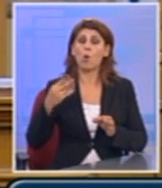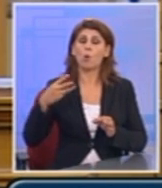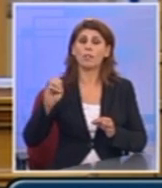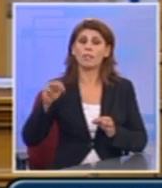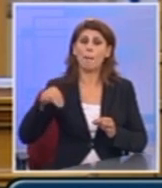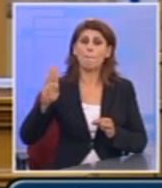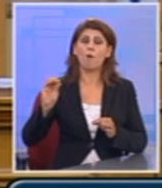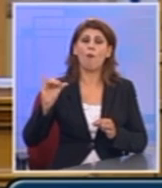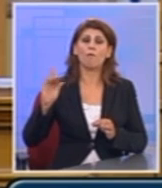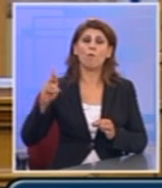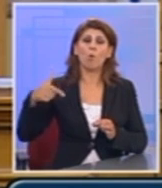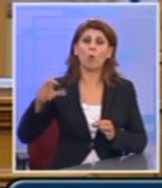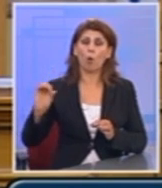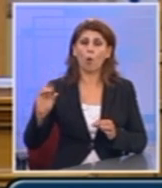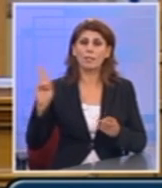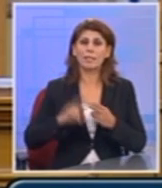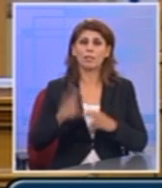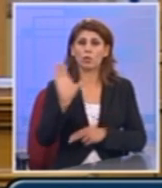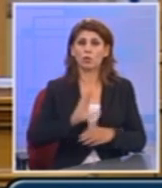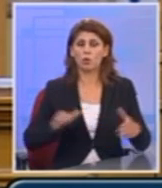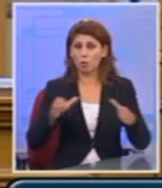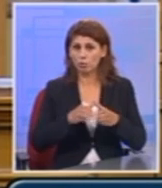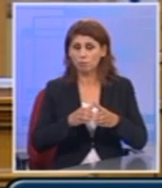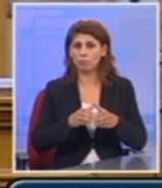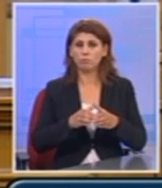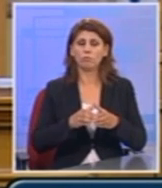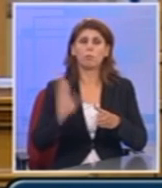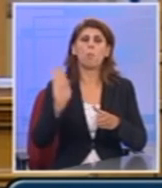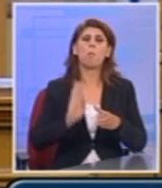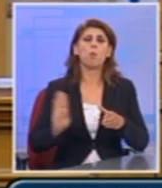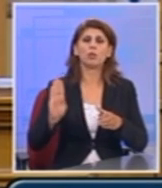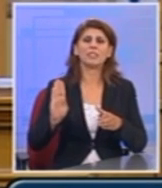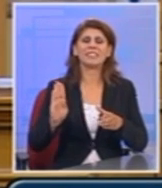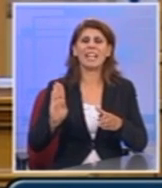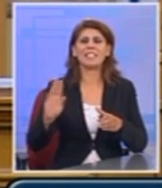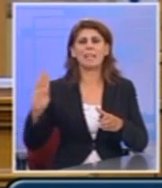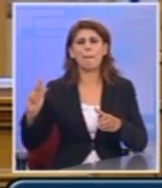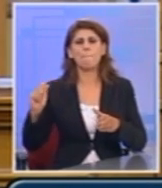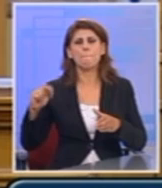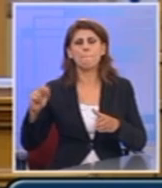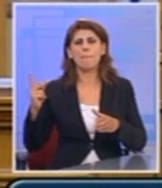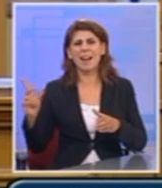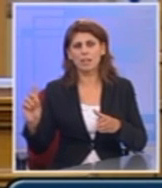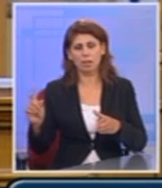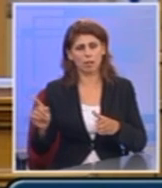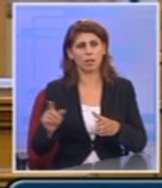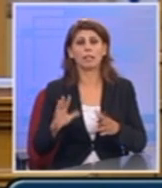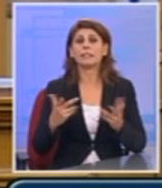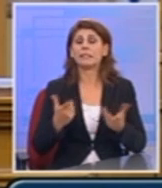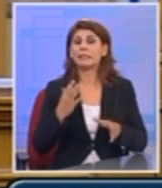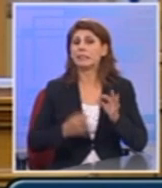στο συνάντηση του eur group στην bag το κοινοβούλιο της γερμανίας και εδώ στην αθήνα